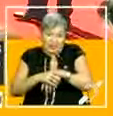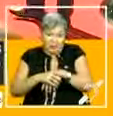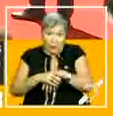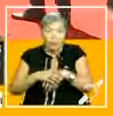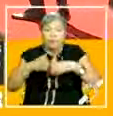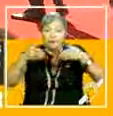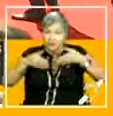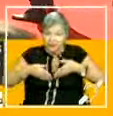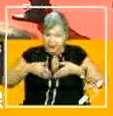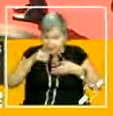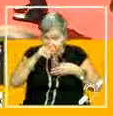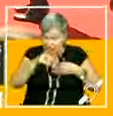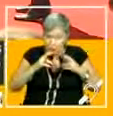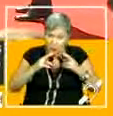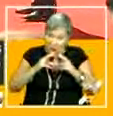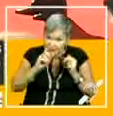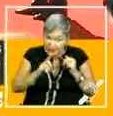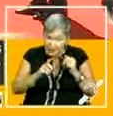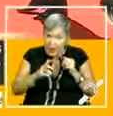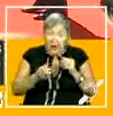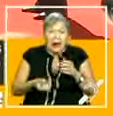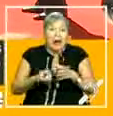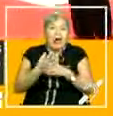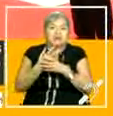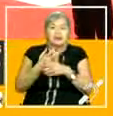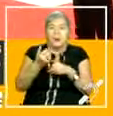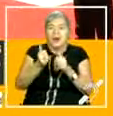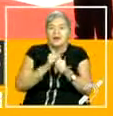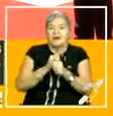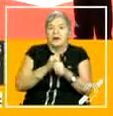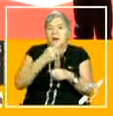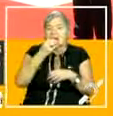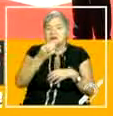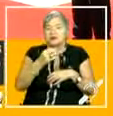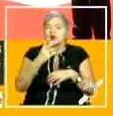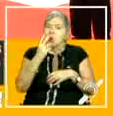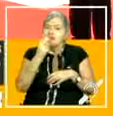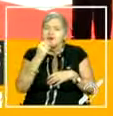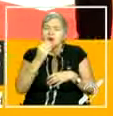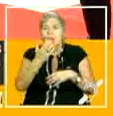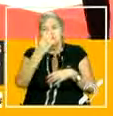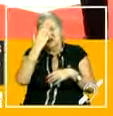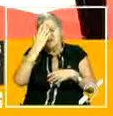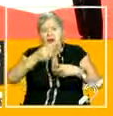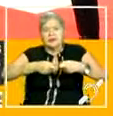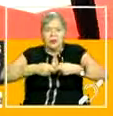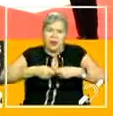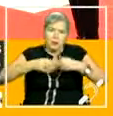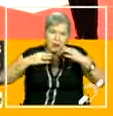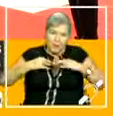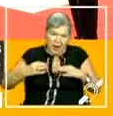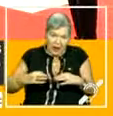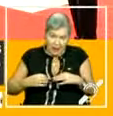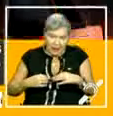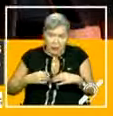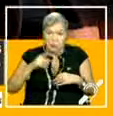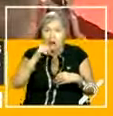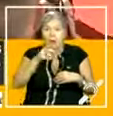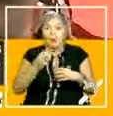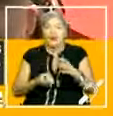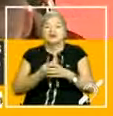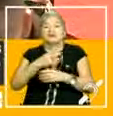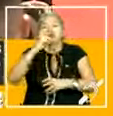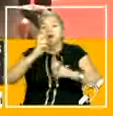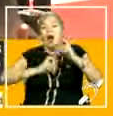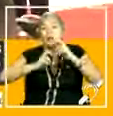această întrunire, deși inițial a anunțat că va susține un discurs în plenul reunit al Parlamentului și de aici a izbucnit un întreg